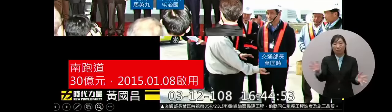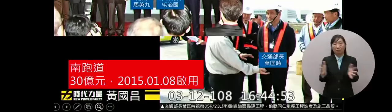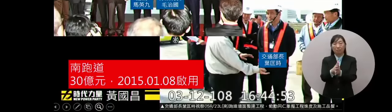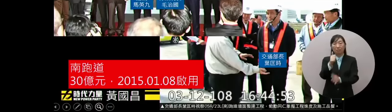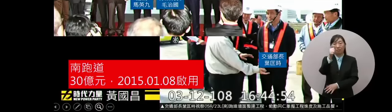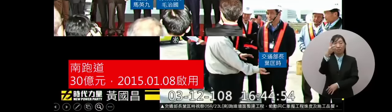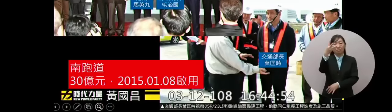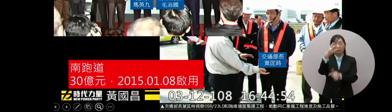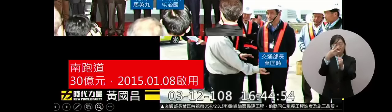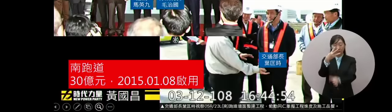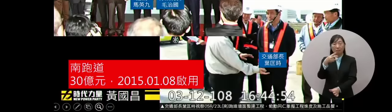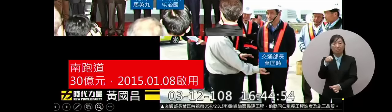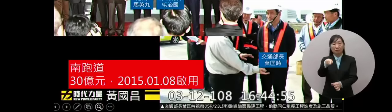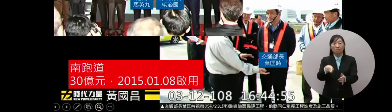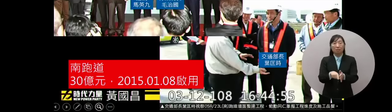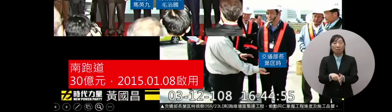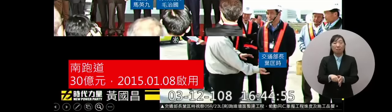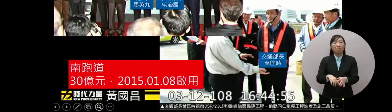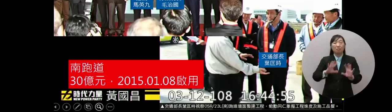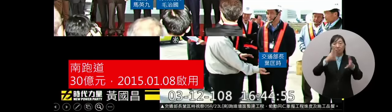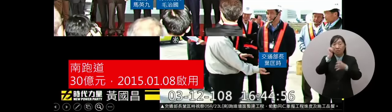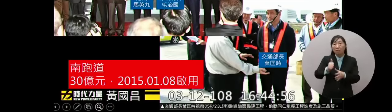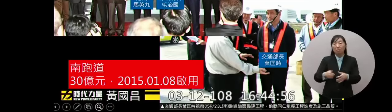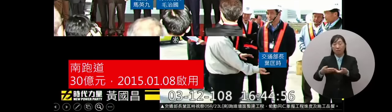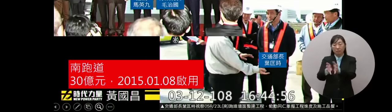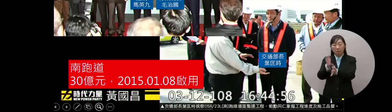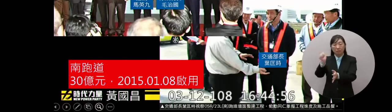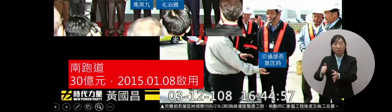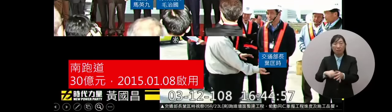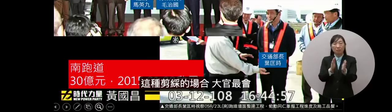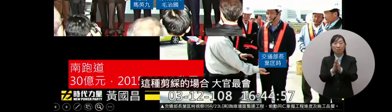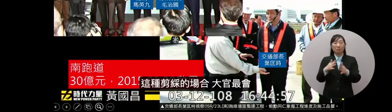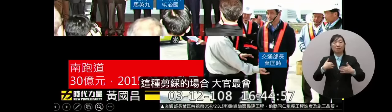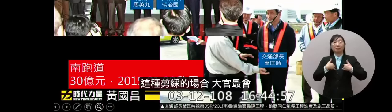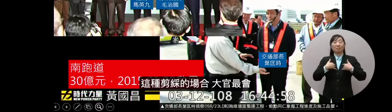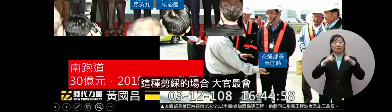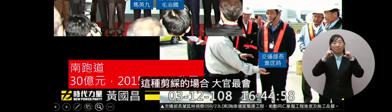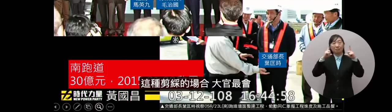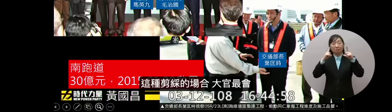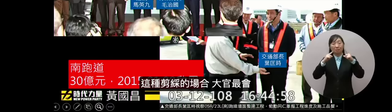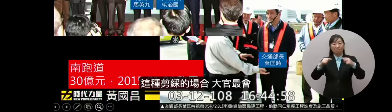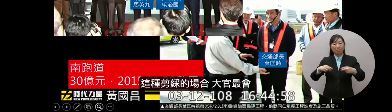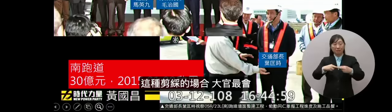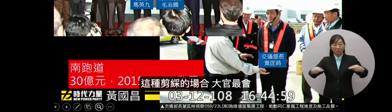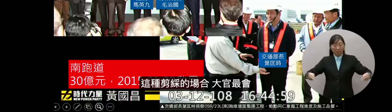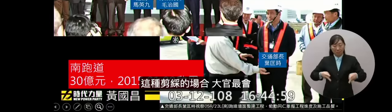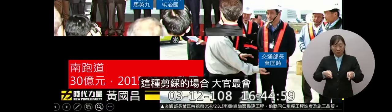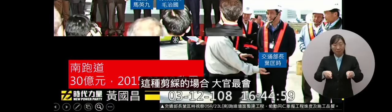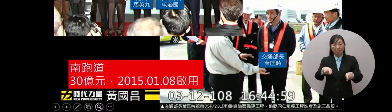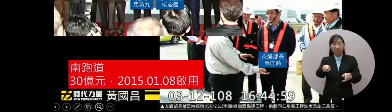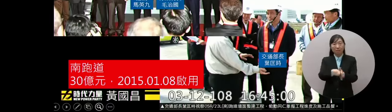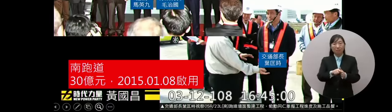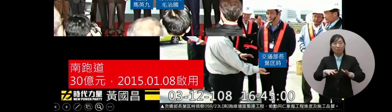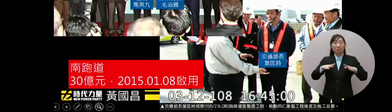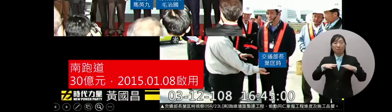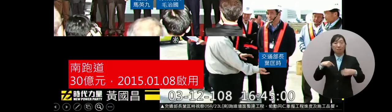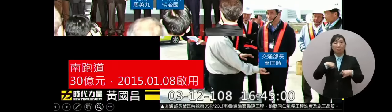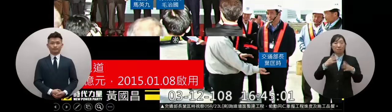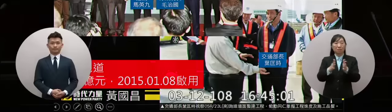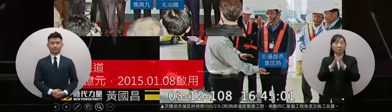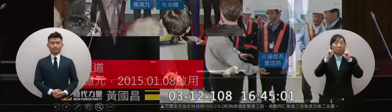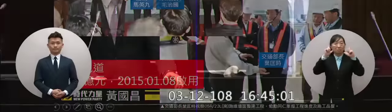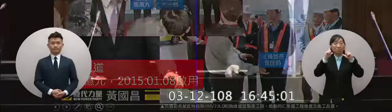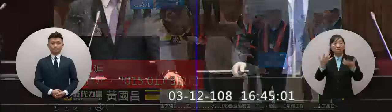53亿。总统、部长兴高采烈，这种剪彩的场合大官最会。然后